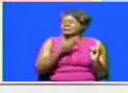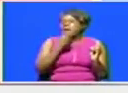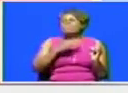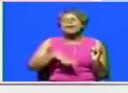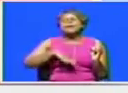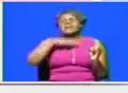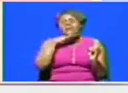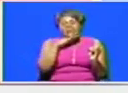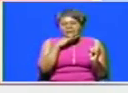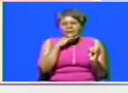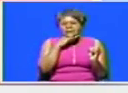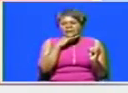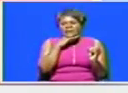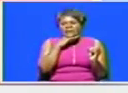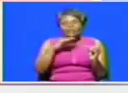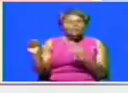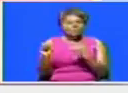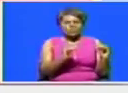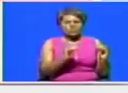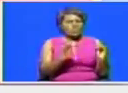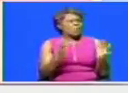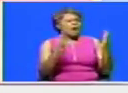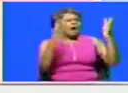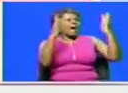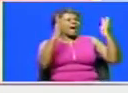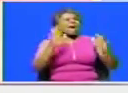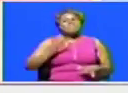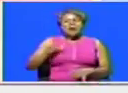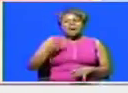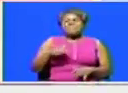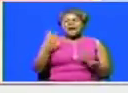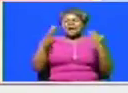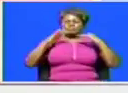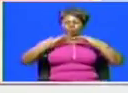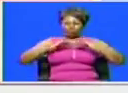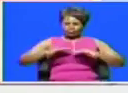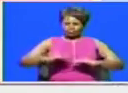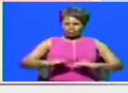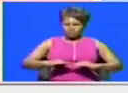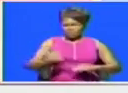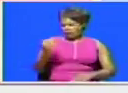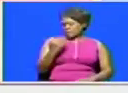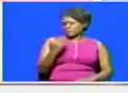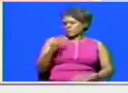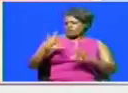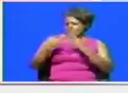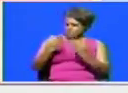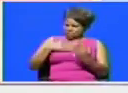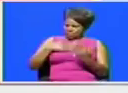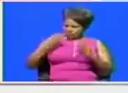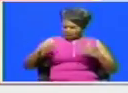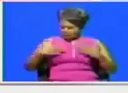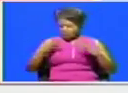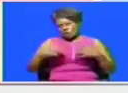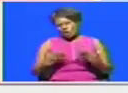baba asingekuwa hapa. Akipigwa transfer wanasema afadhali mama atapu mziko, unapata nyumba iko na amani. Kwa hivyo jiulize, familia yangu inanifurahia ama